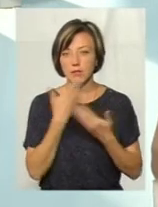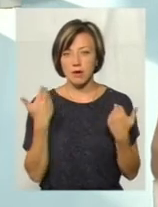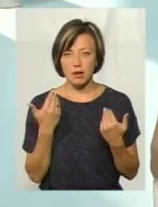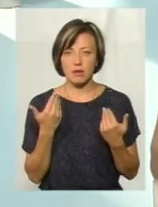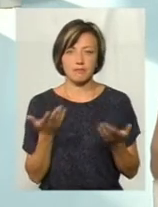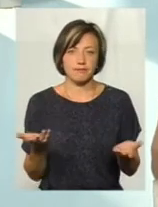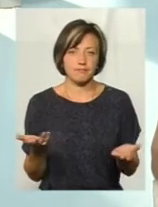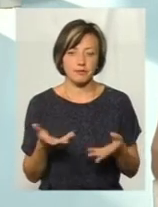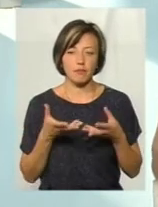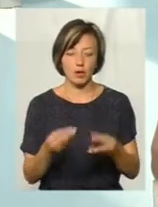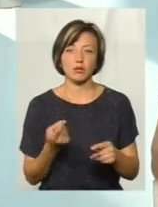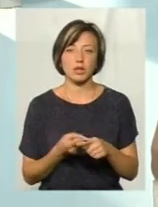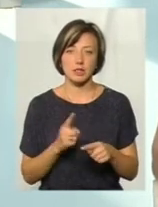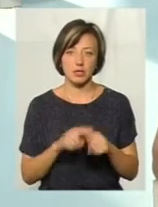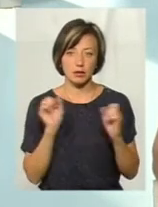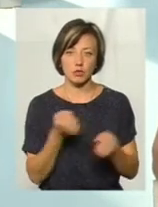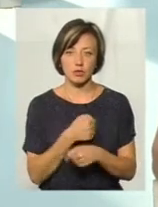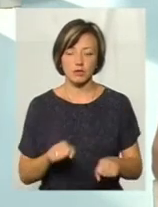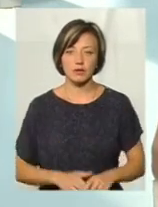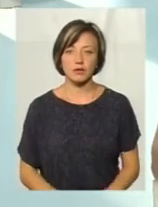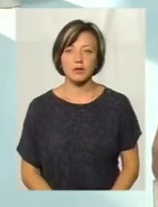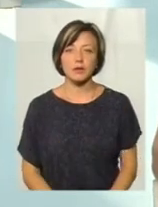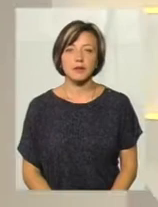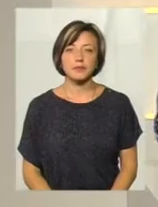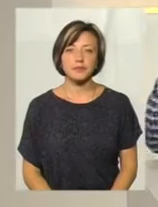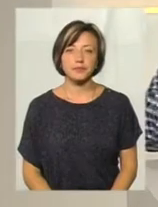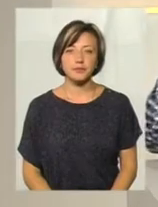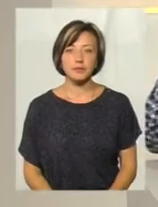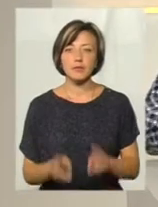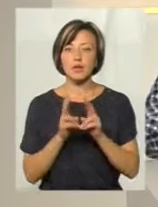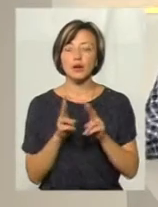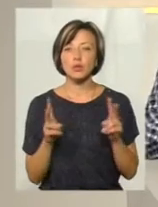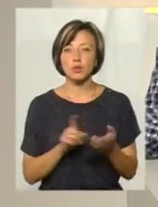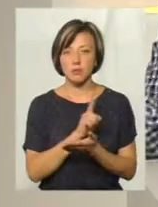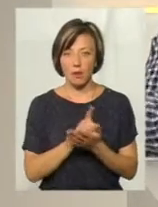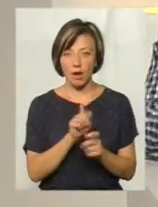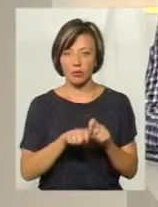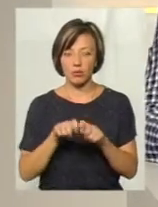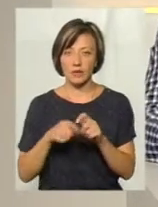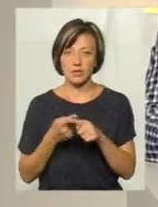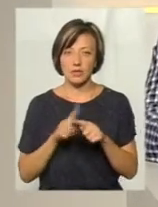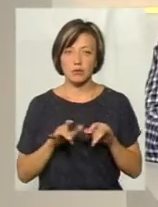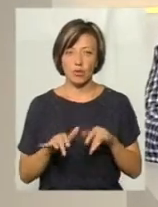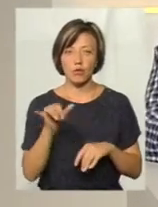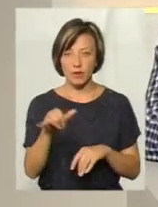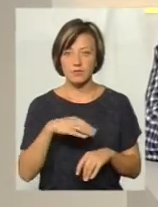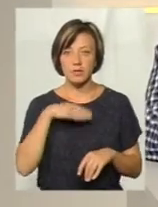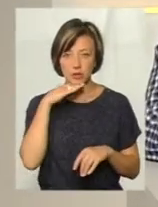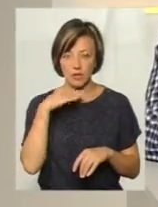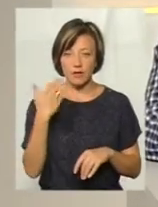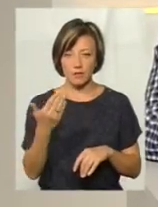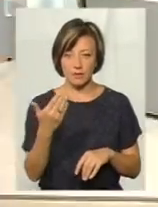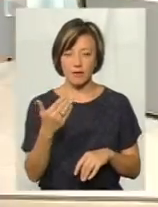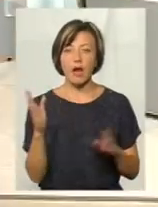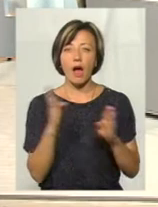прямих важелів і впливу на цих власників. Але хтось має контролювати тих, цей процес. Ну, я не знаю, вас вистачає, от в